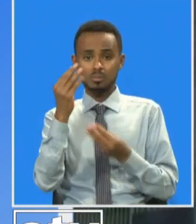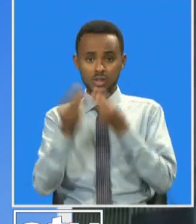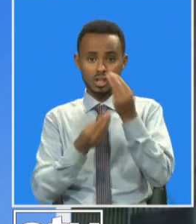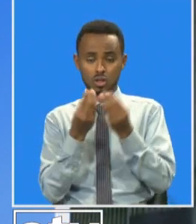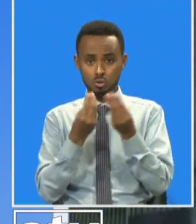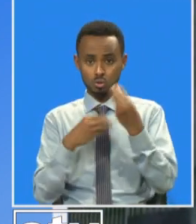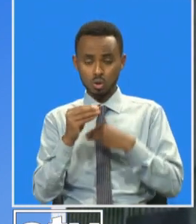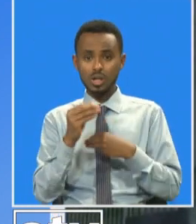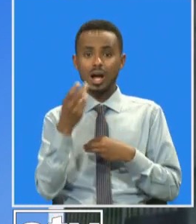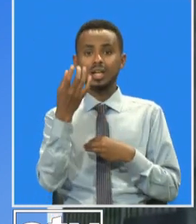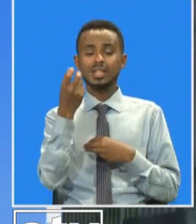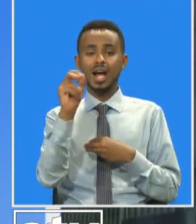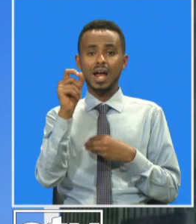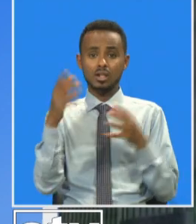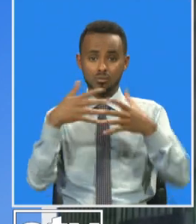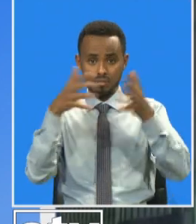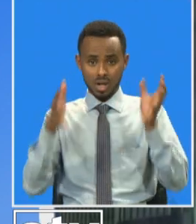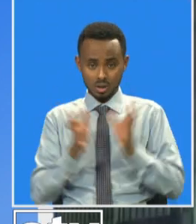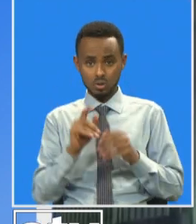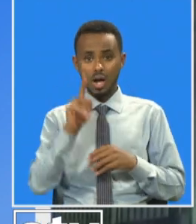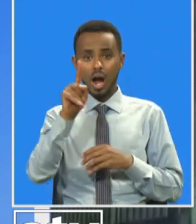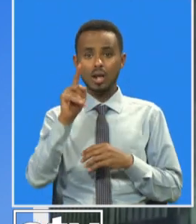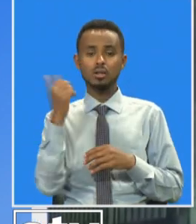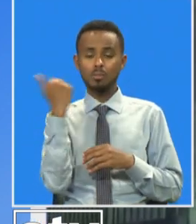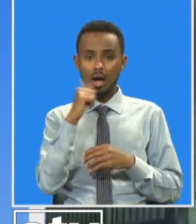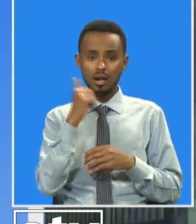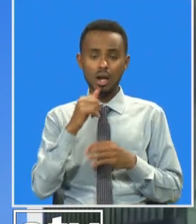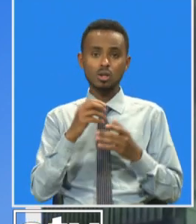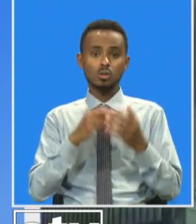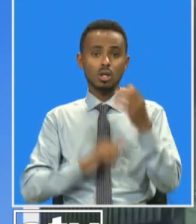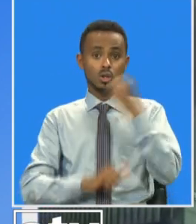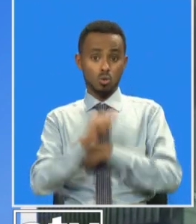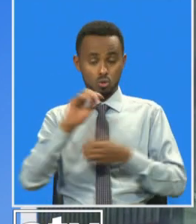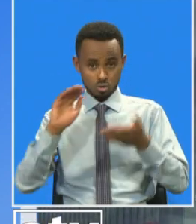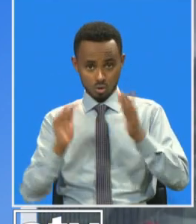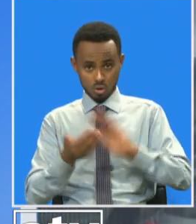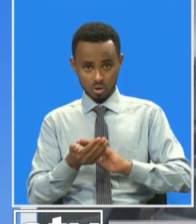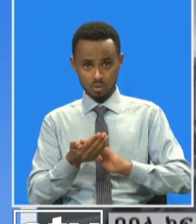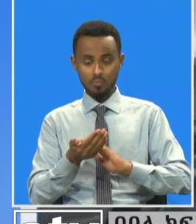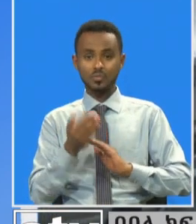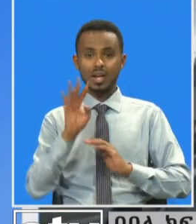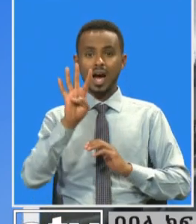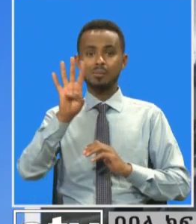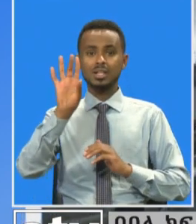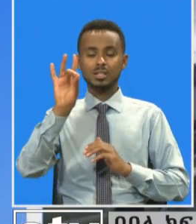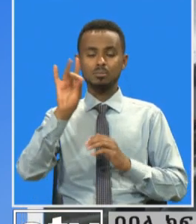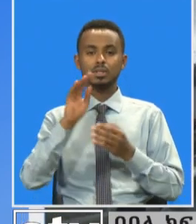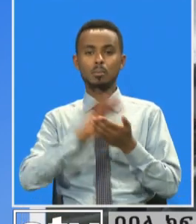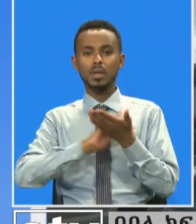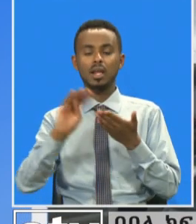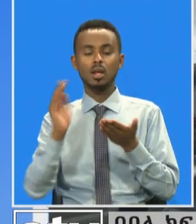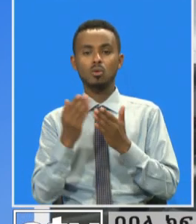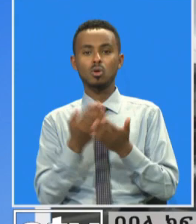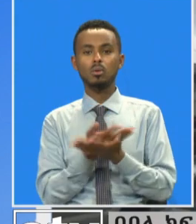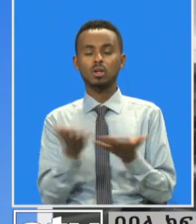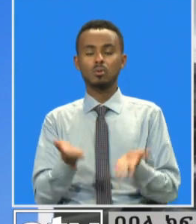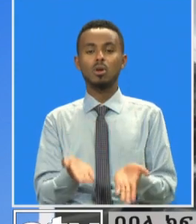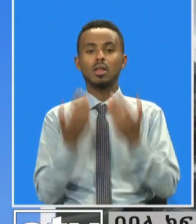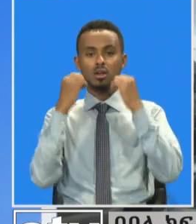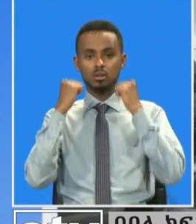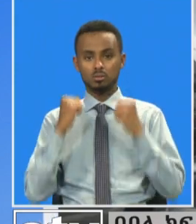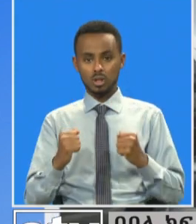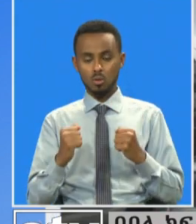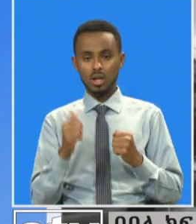ሱቆች፣ 11 መጋዘኖችና አንድ ባርና ሬስቶራንት ጉዳት የደረሰባቸው ሲሆን 48 ሚሊዮን የሚሆን ንብረት ደግሞ ለማዳን